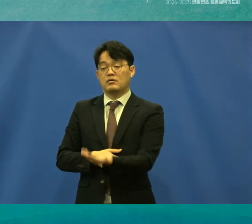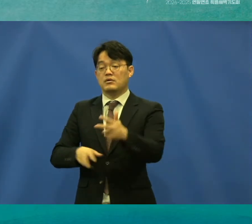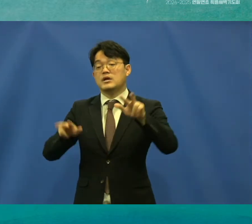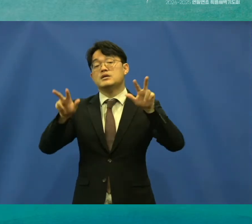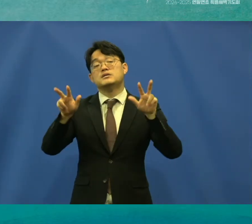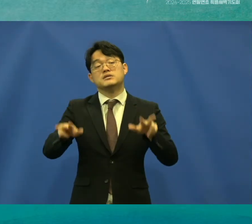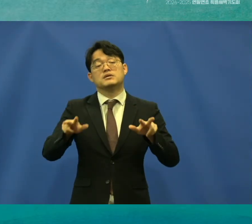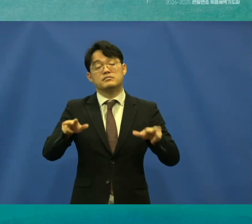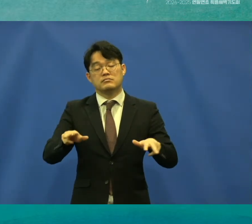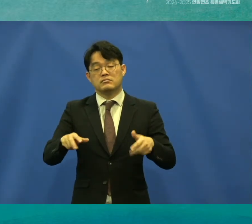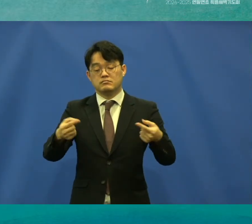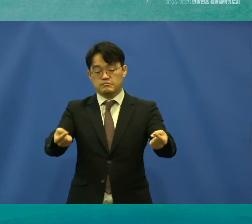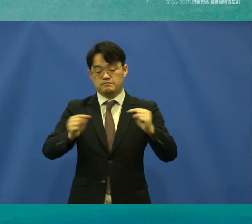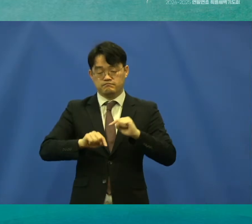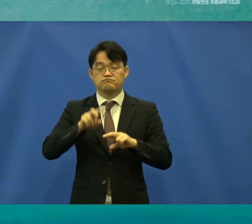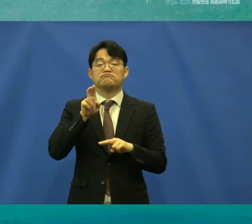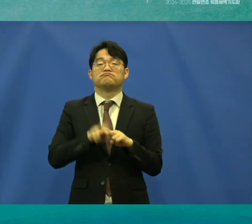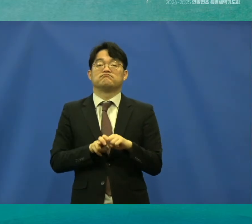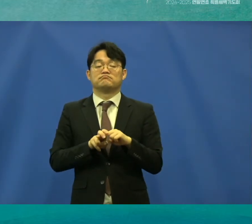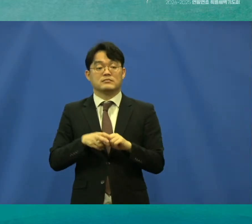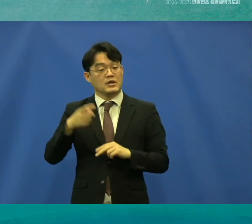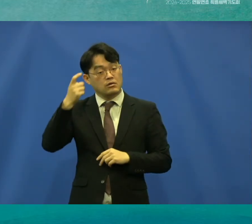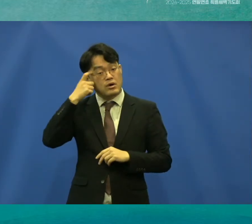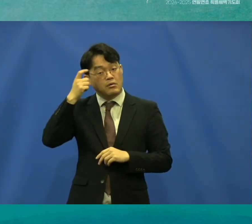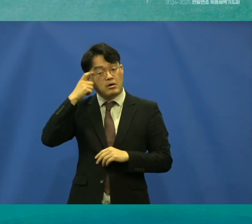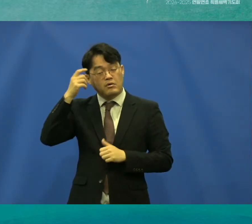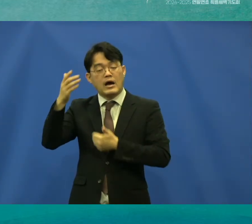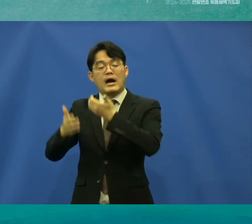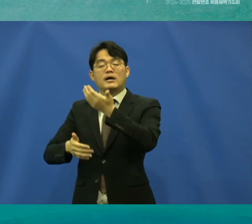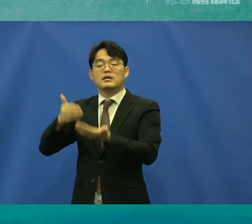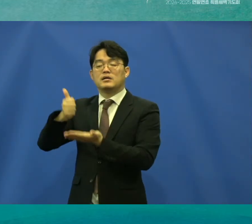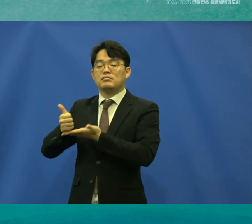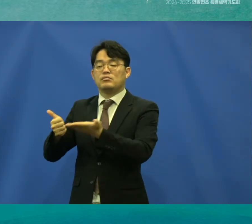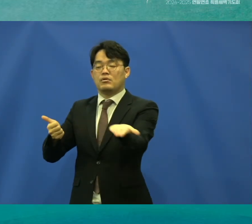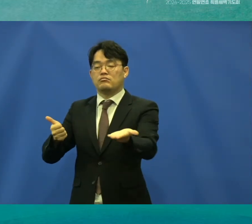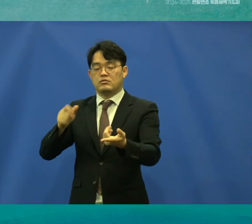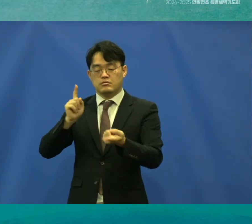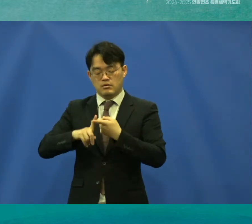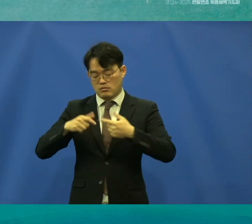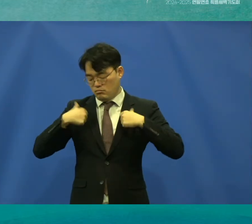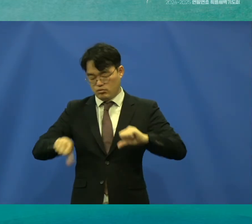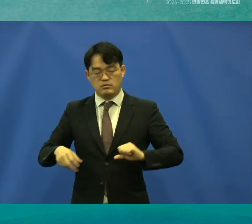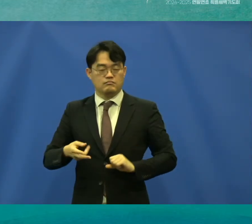포기하지 않고 추격하시는 하나님, 그 집요한 하나님의 사랑.